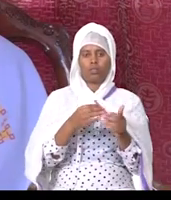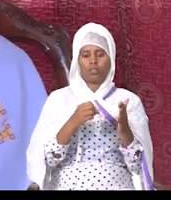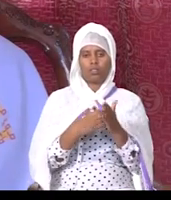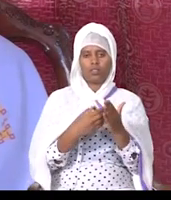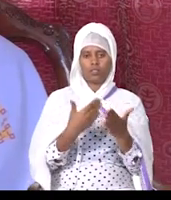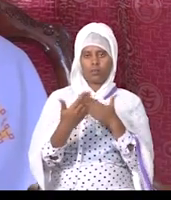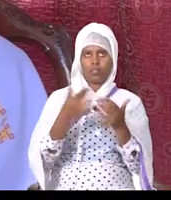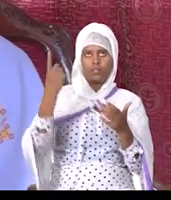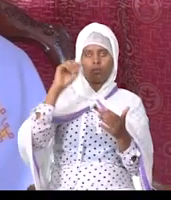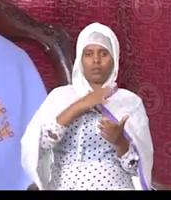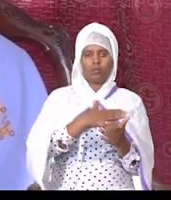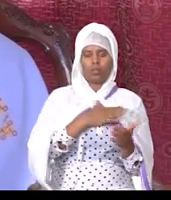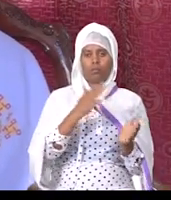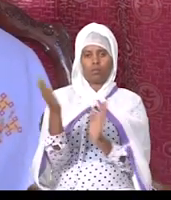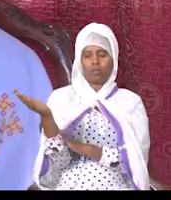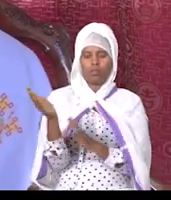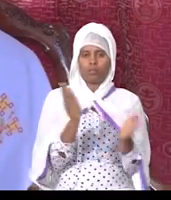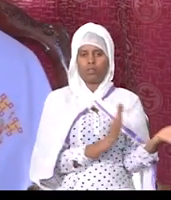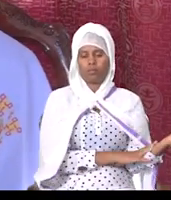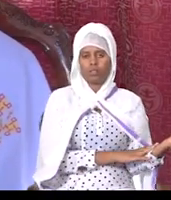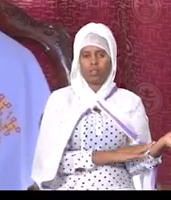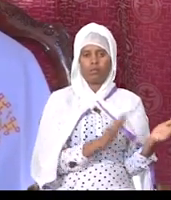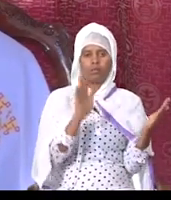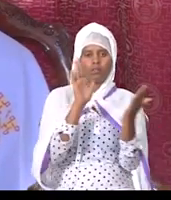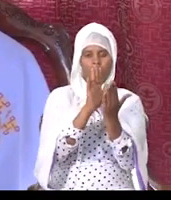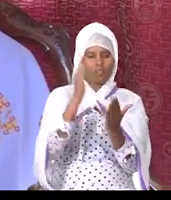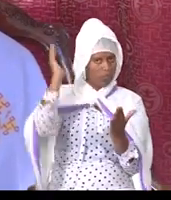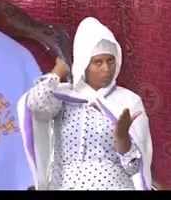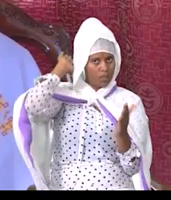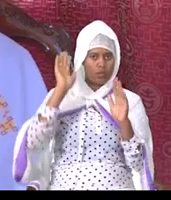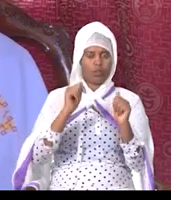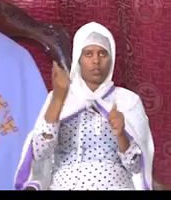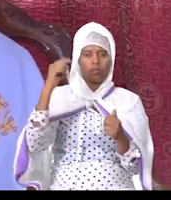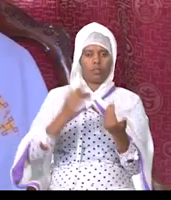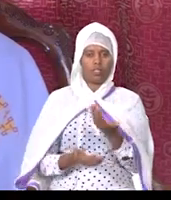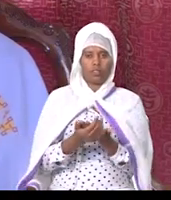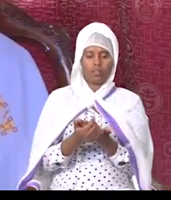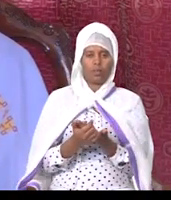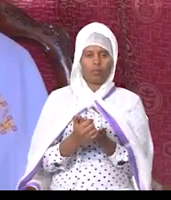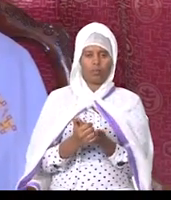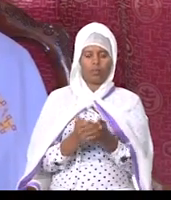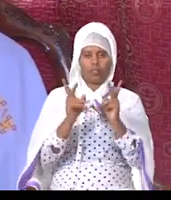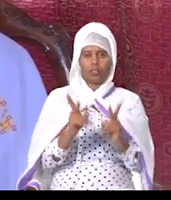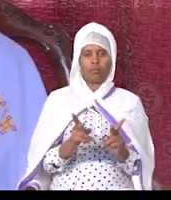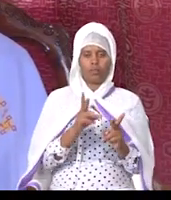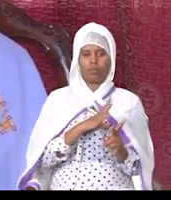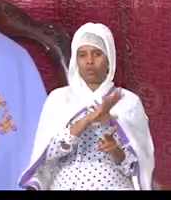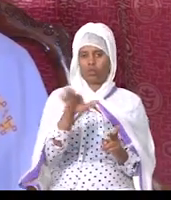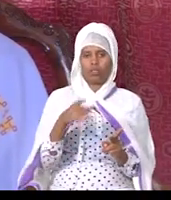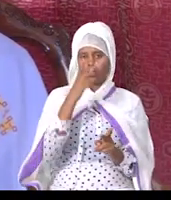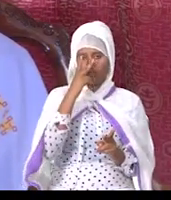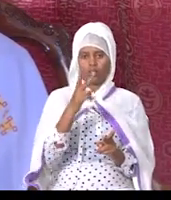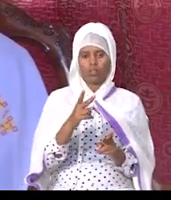ክትብልን ብዘኽኣለካ እግዚኣብሔር ኣምላኽ ብየማንካ ብፀጋምካ ብቕድሜኻ ብድሕሪኻ ኮይኑ የገልግልካ። ኣብዚ ስየ